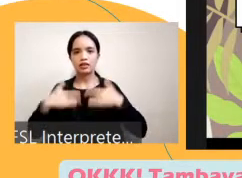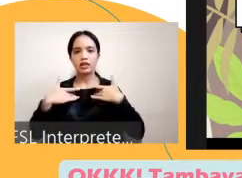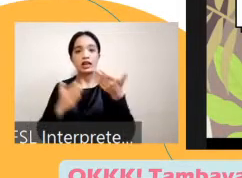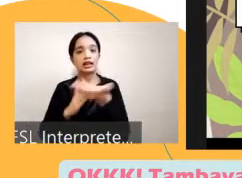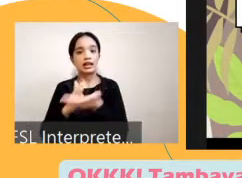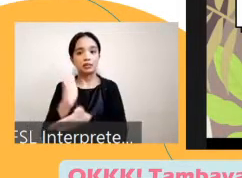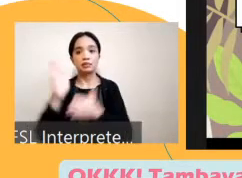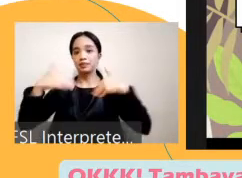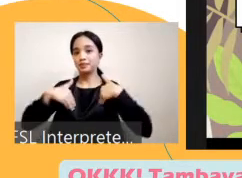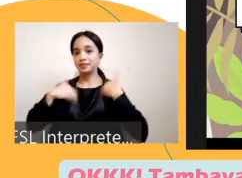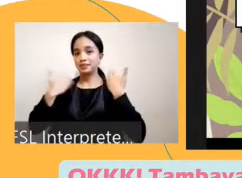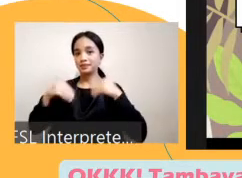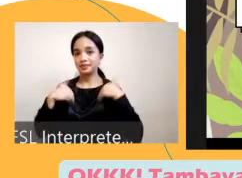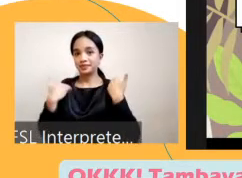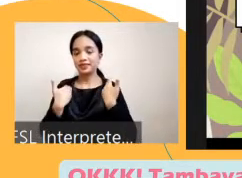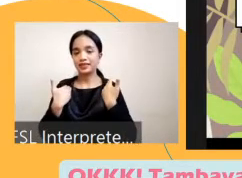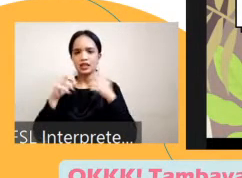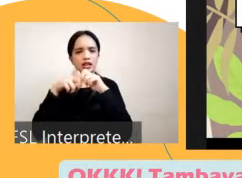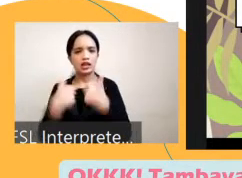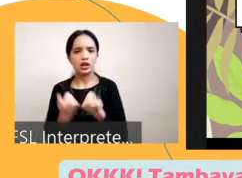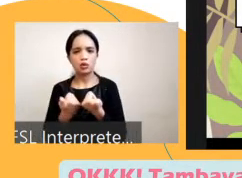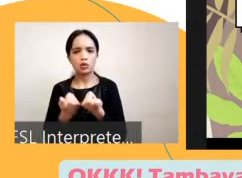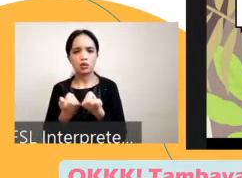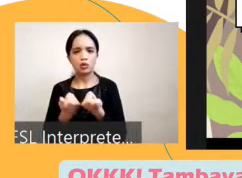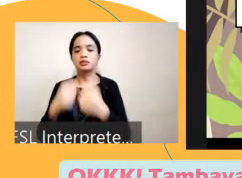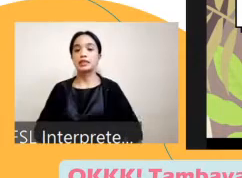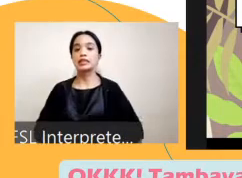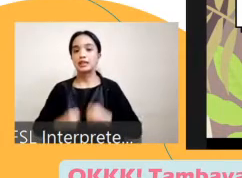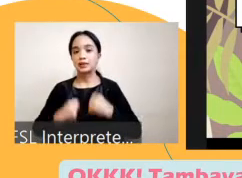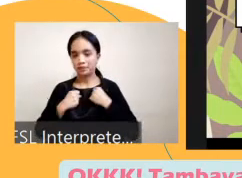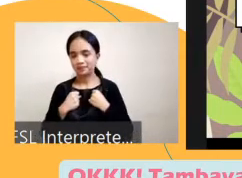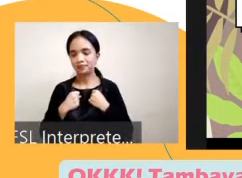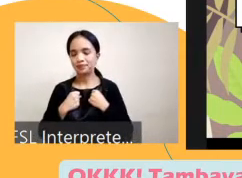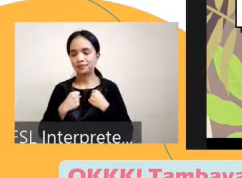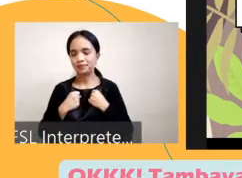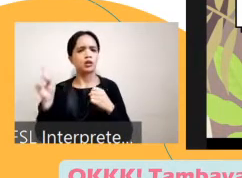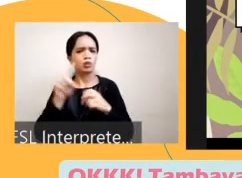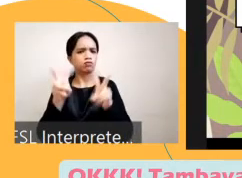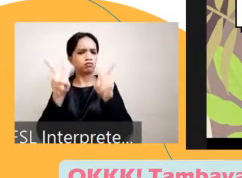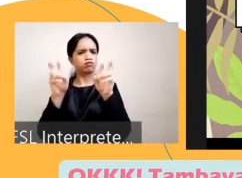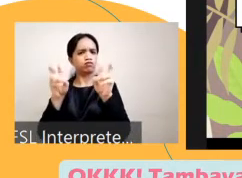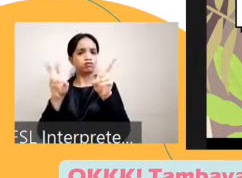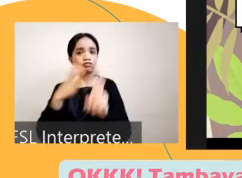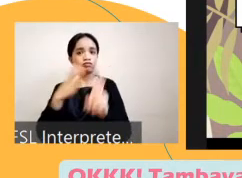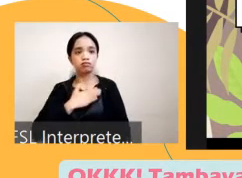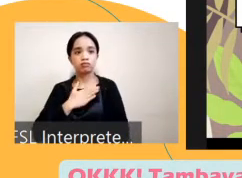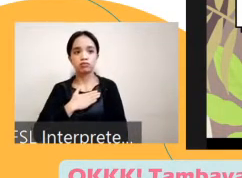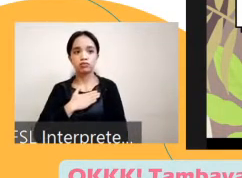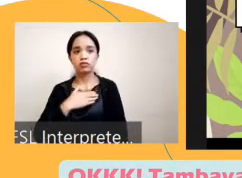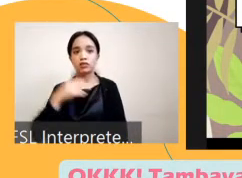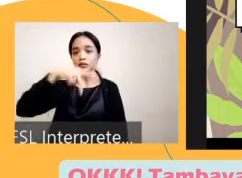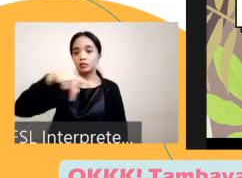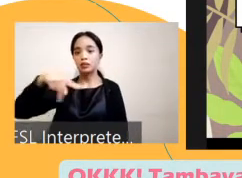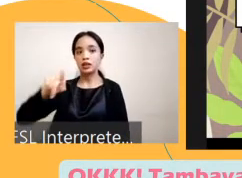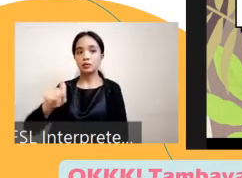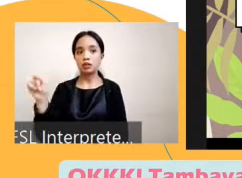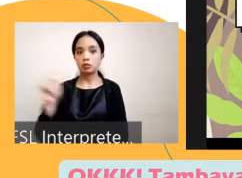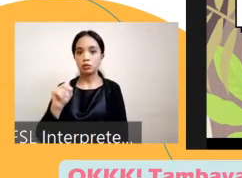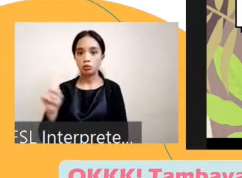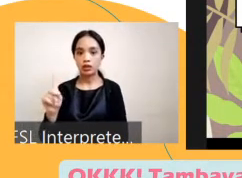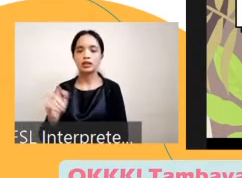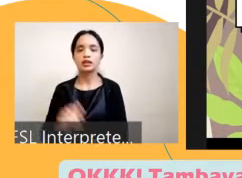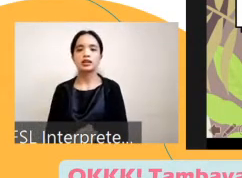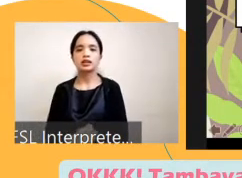kabataan sa kaligtasan ng buhay. At yung pamagat ng aking presentation ay